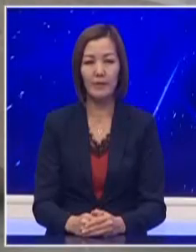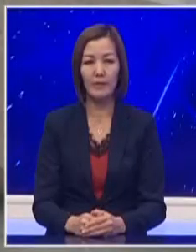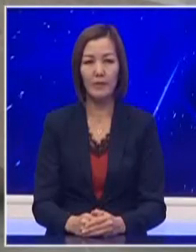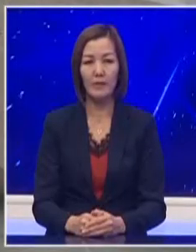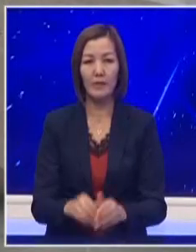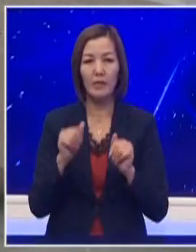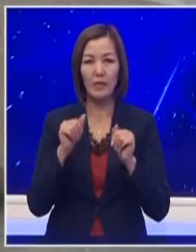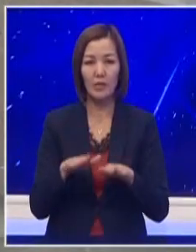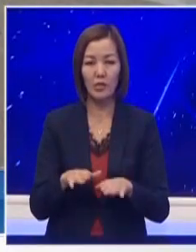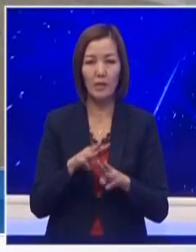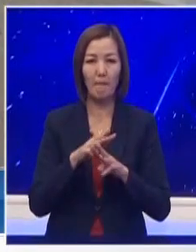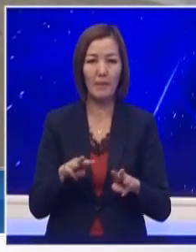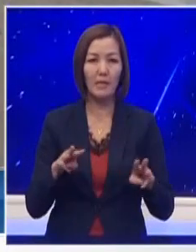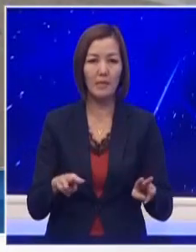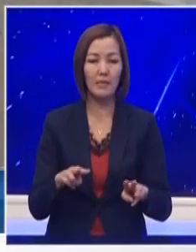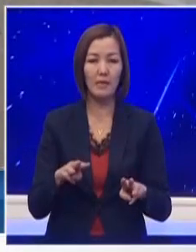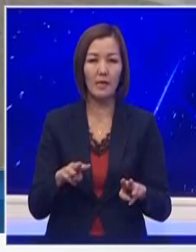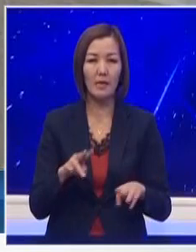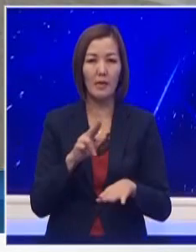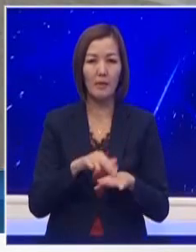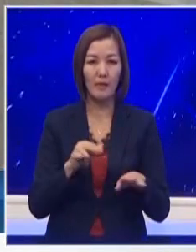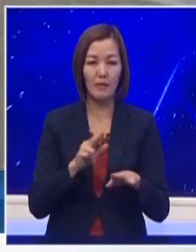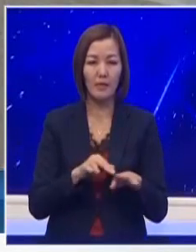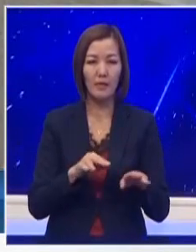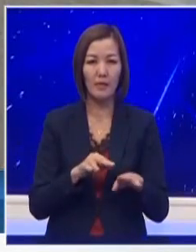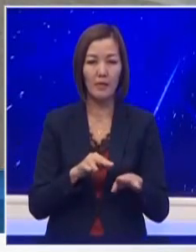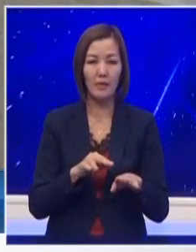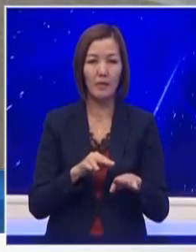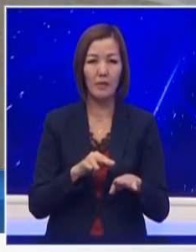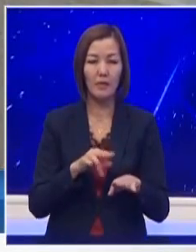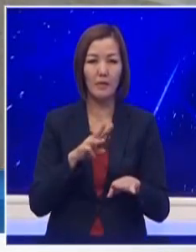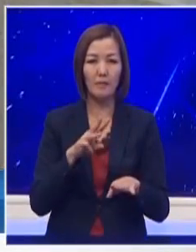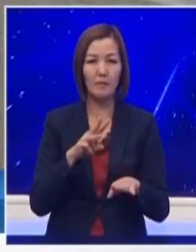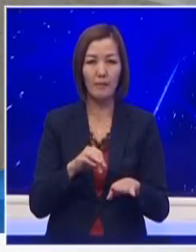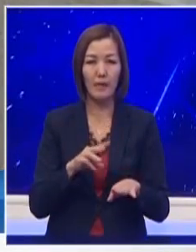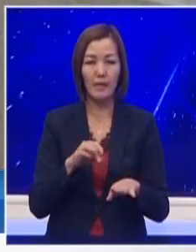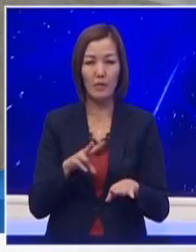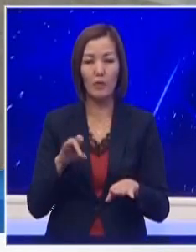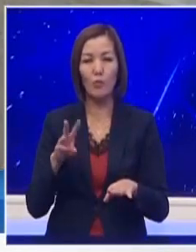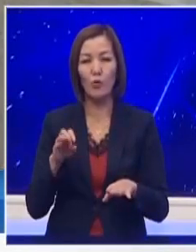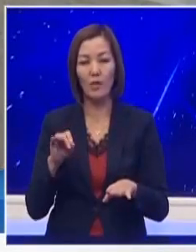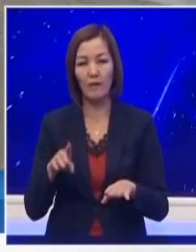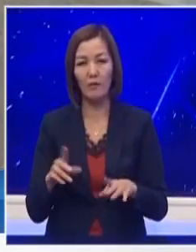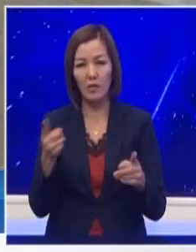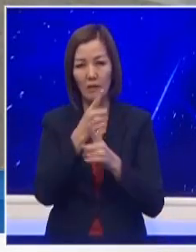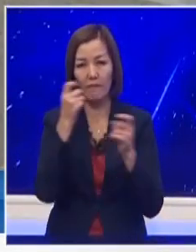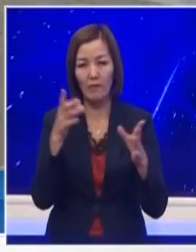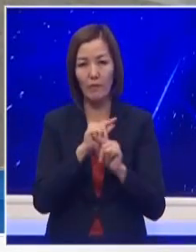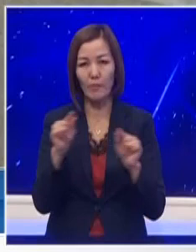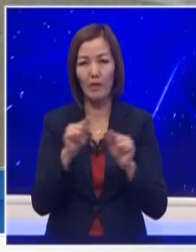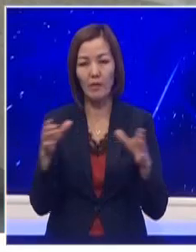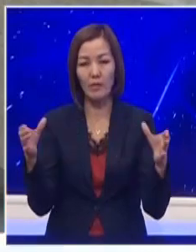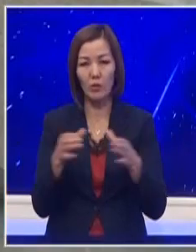решением министра внутренних дел генерал вьетнанта полиции Ахметжанова Марата муратовича информационно